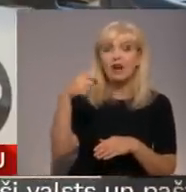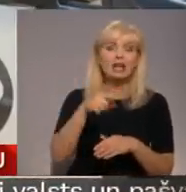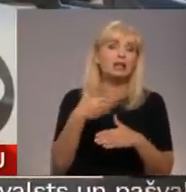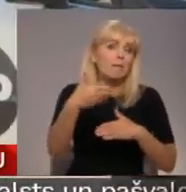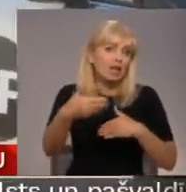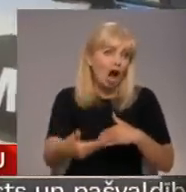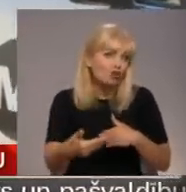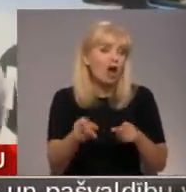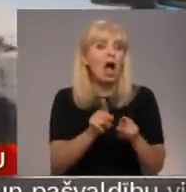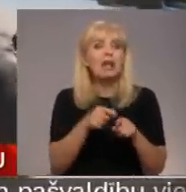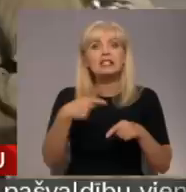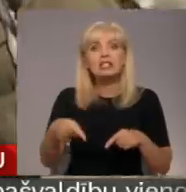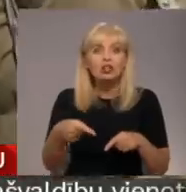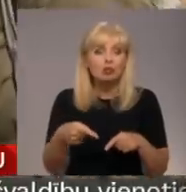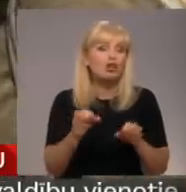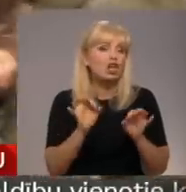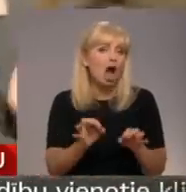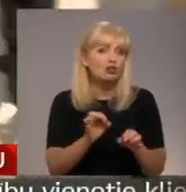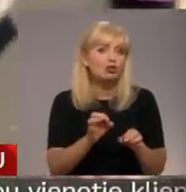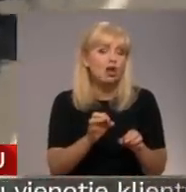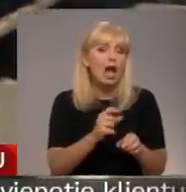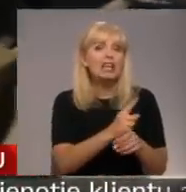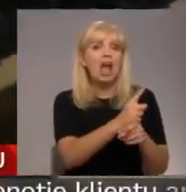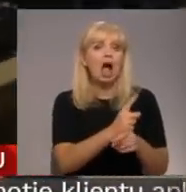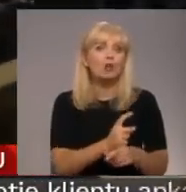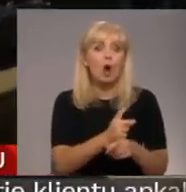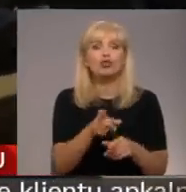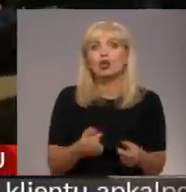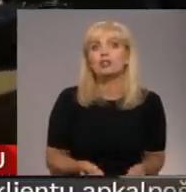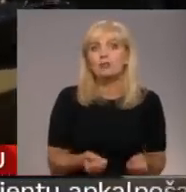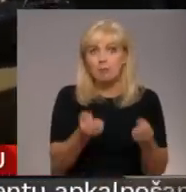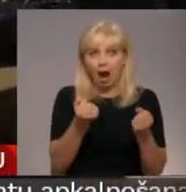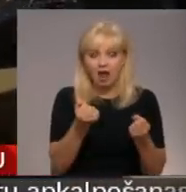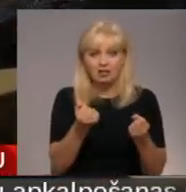priekšā, vēl citi ņēma rokās īstus ieročus. Smags ieročus.